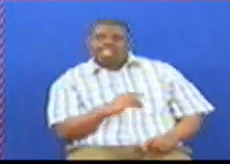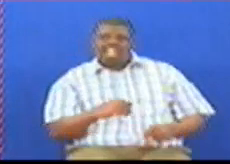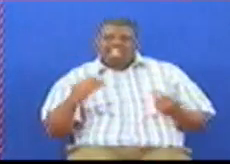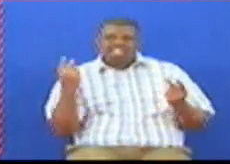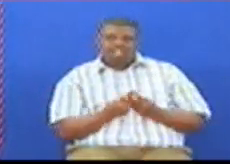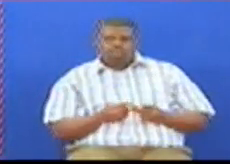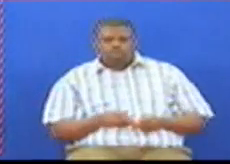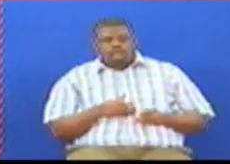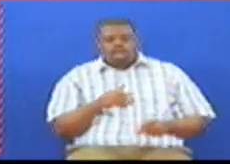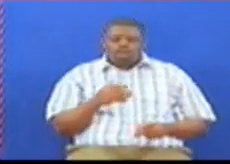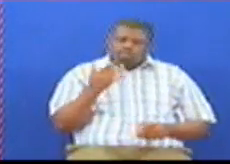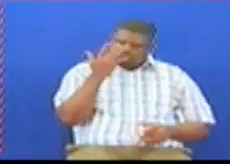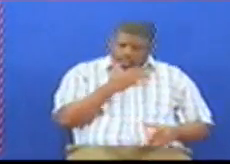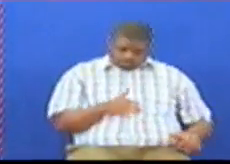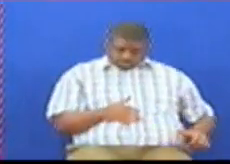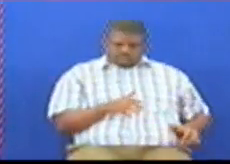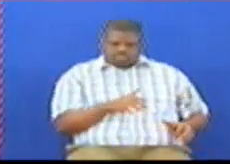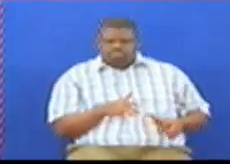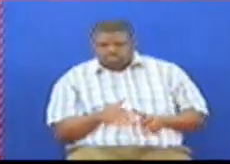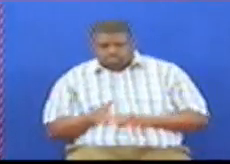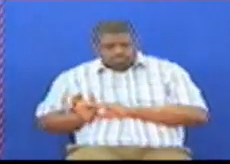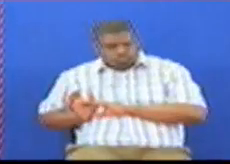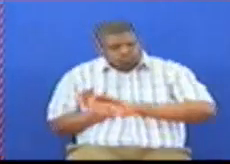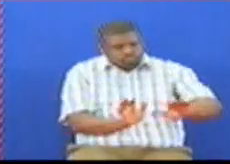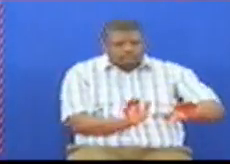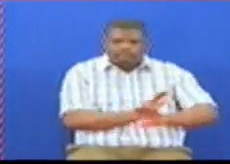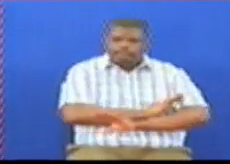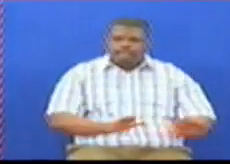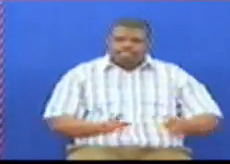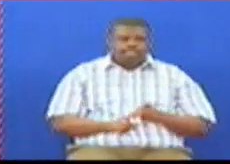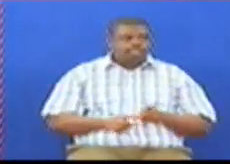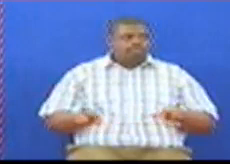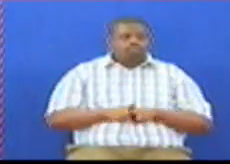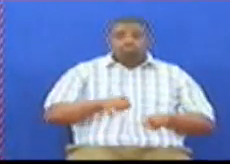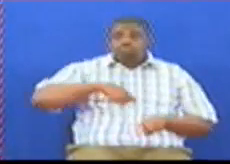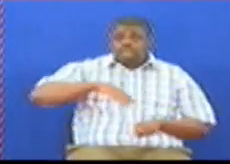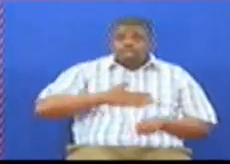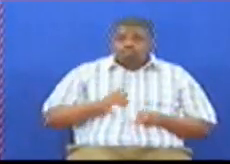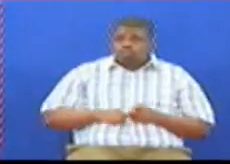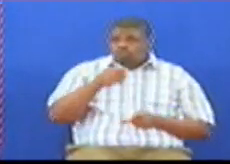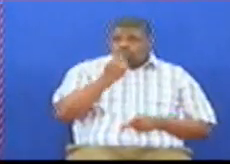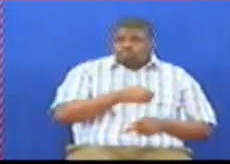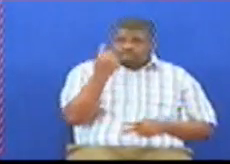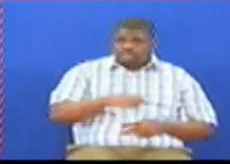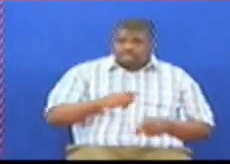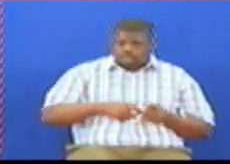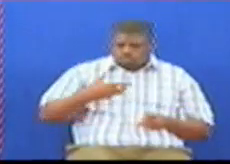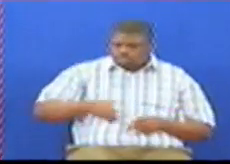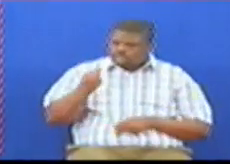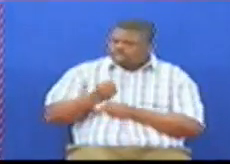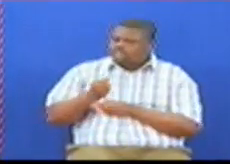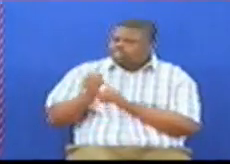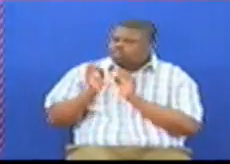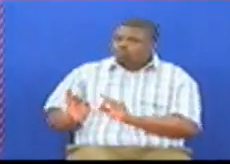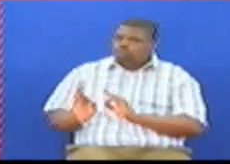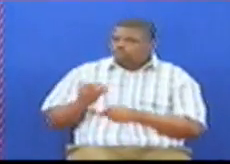tunamsukuma mlevi na kopo lake la gongo. Ndugu zangu, Mheshimiwa Naibu Spika, niwapongeza sana wizara kwa kazi nzuri. Tumeona